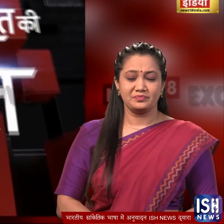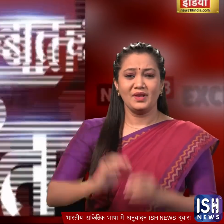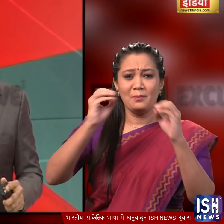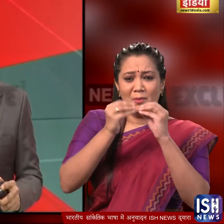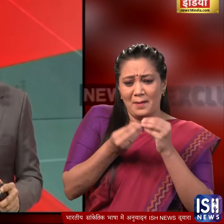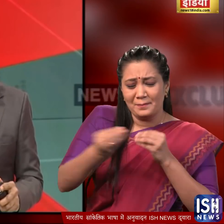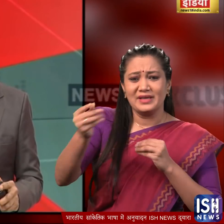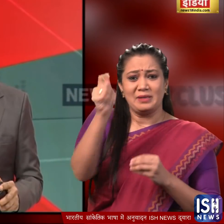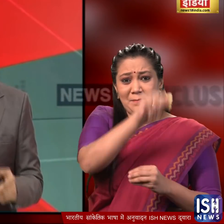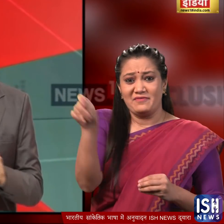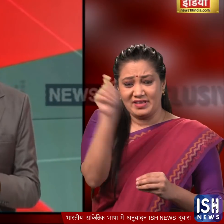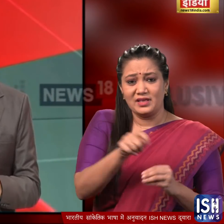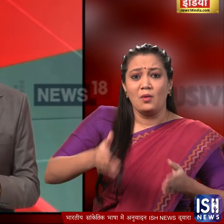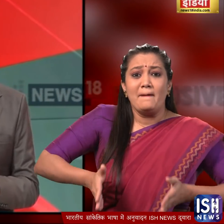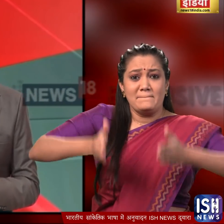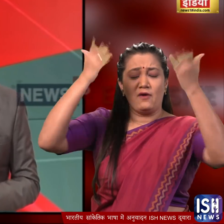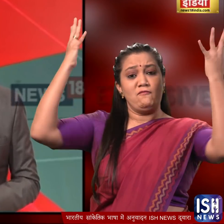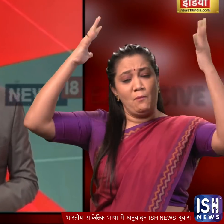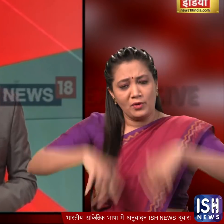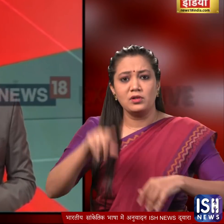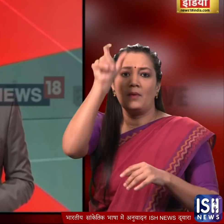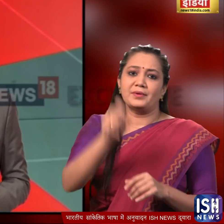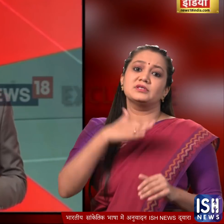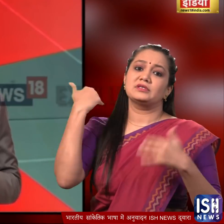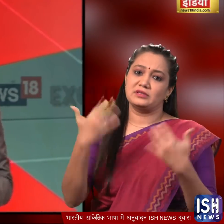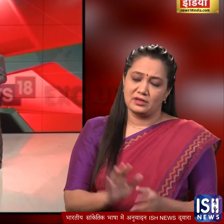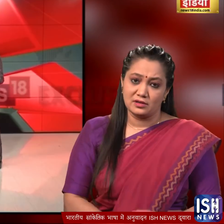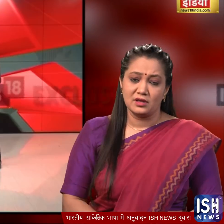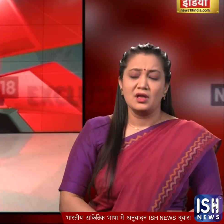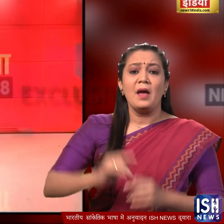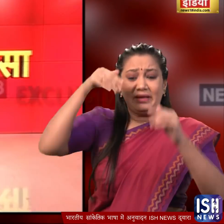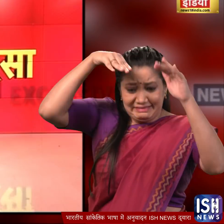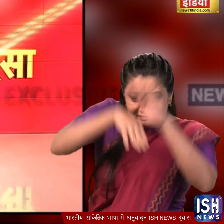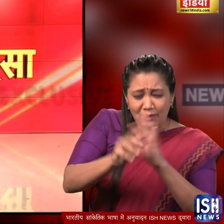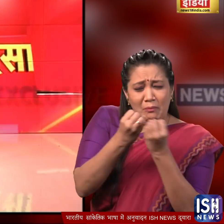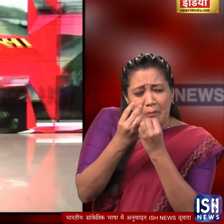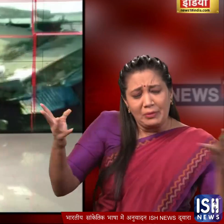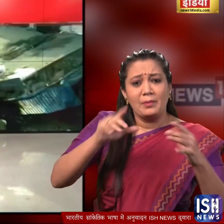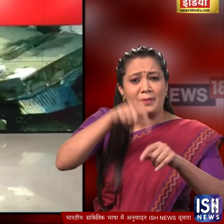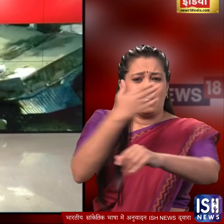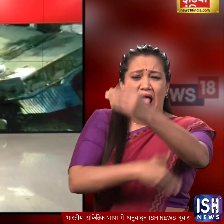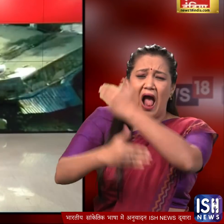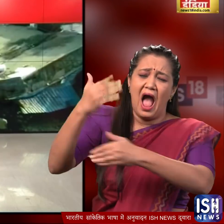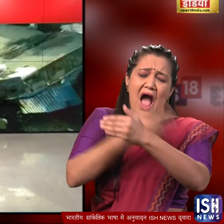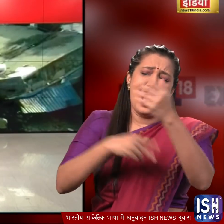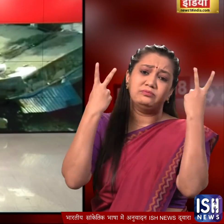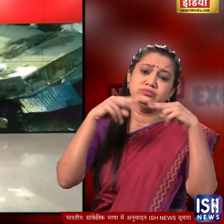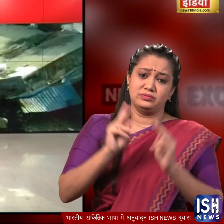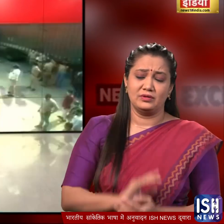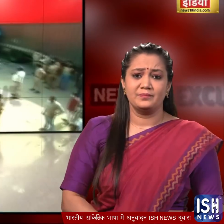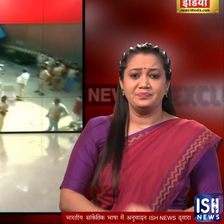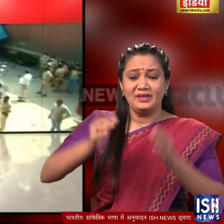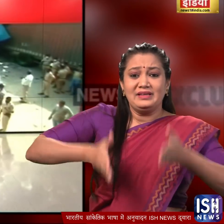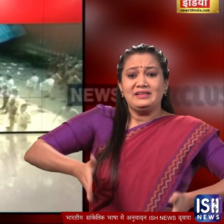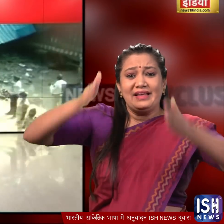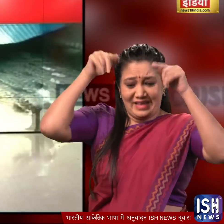मुंबई के पास भिवंडी में एक इमारत गिरने से एक आदमी की मौत हो गई, जबकि कई लोग उसके मलबे में दबकर घायल हो गए। बताया गया कि हादसे का शिकार हुई